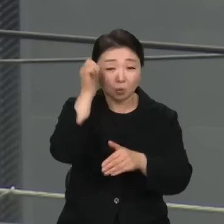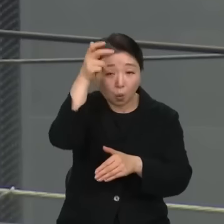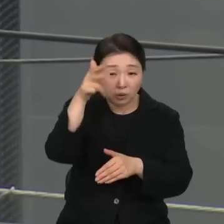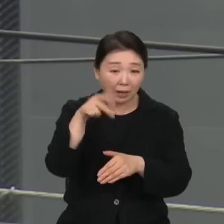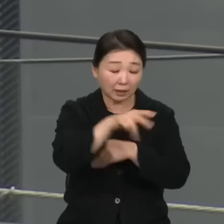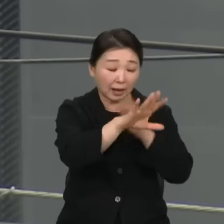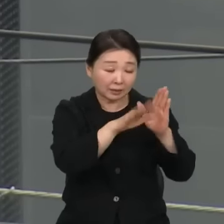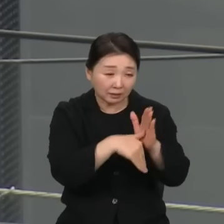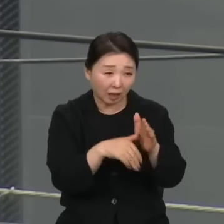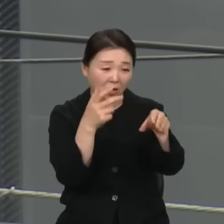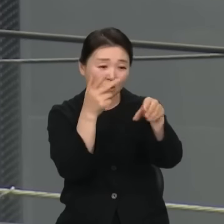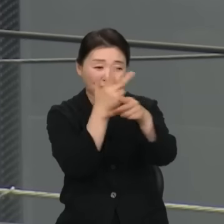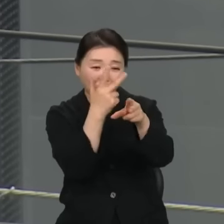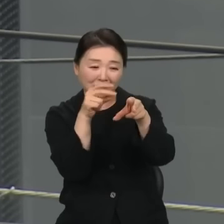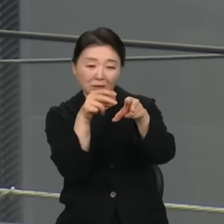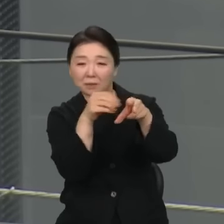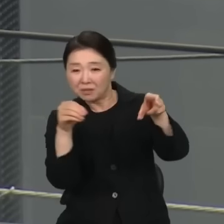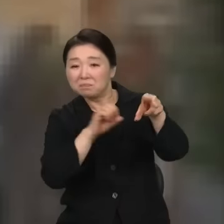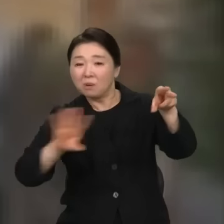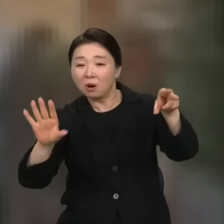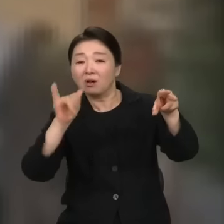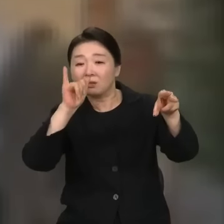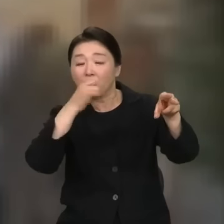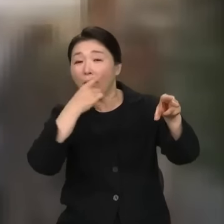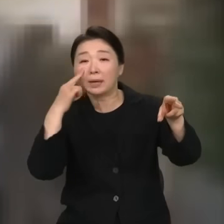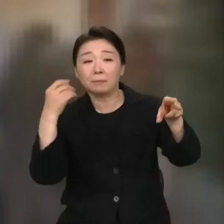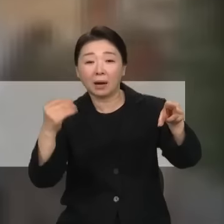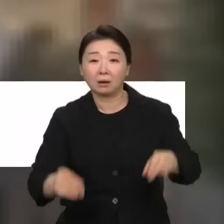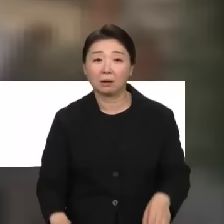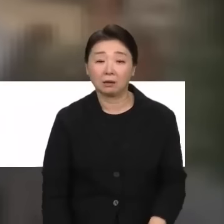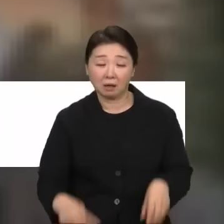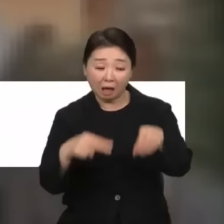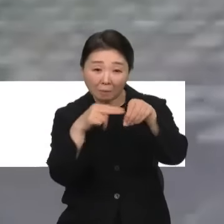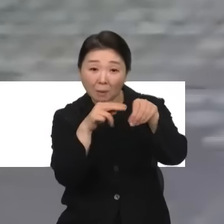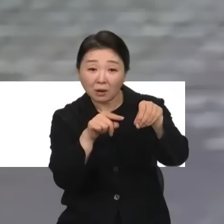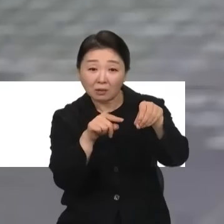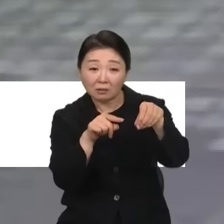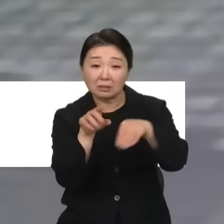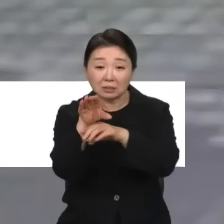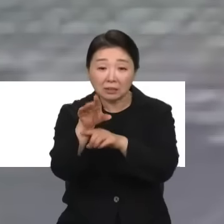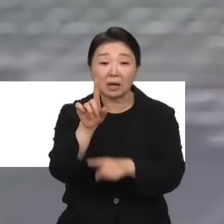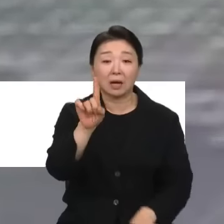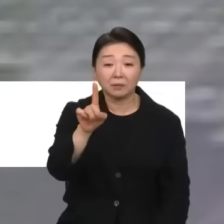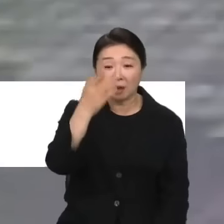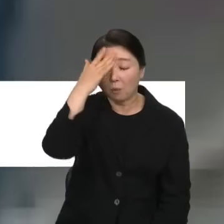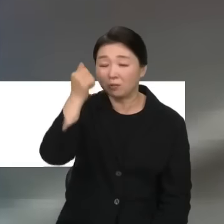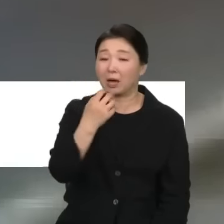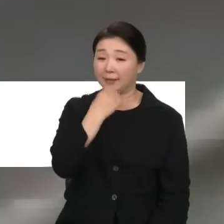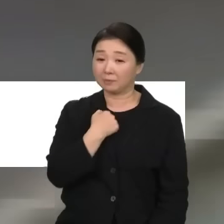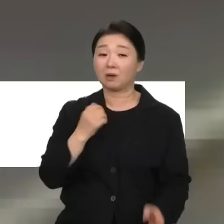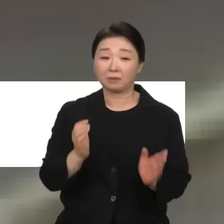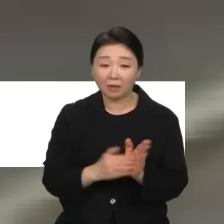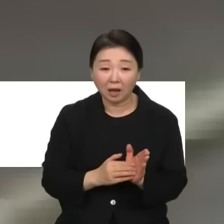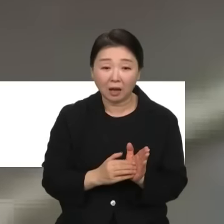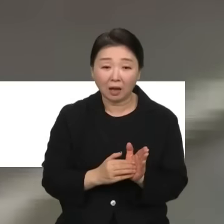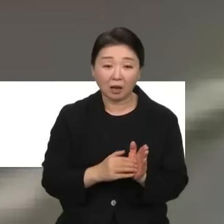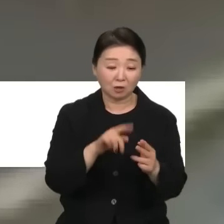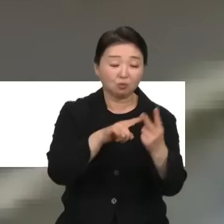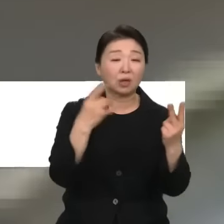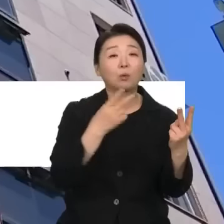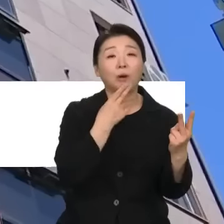블랙박스 저장칩도 없어진 사실을 확인했습니다. 메모리 카드가 호중이 차 한 대는 본부장이 삼켰다 그러고 두 대는